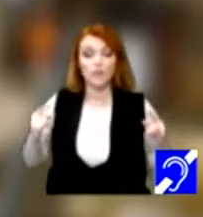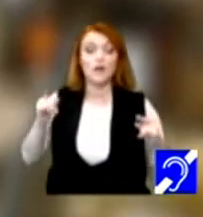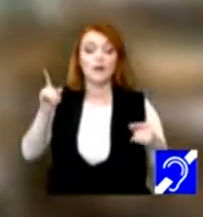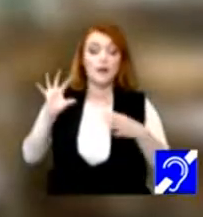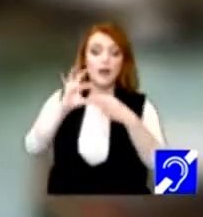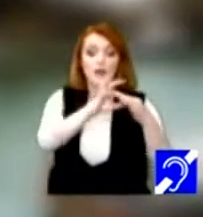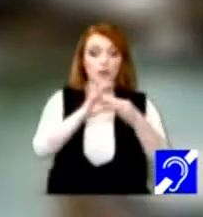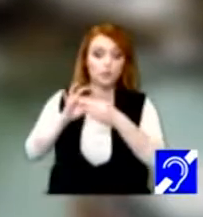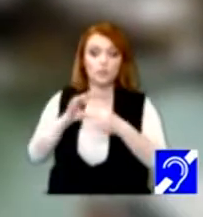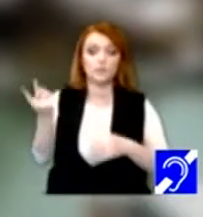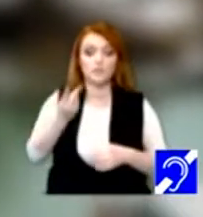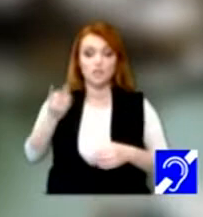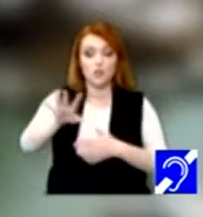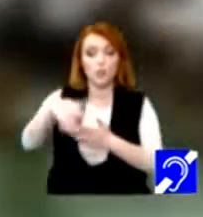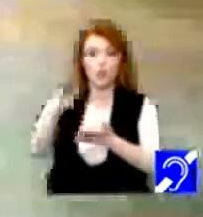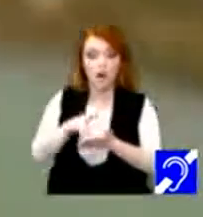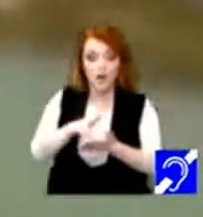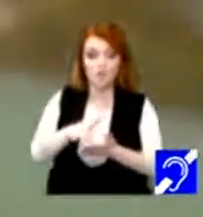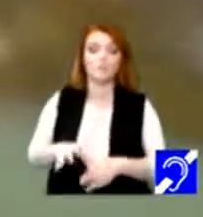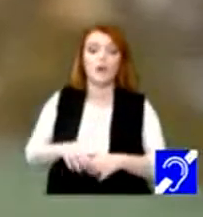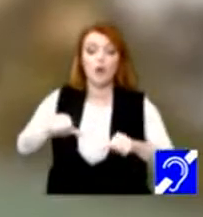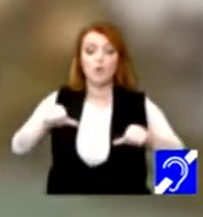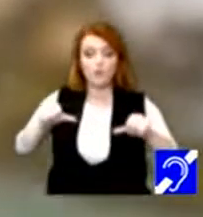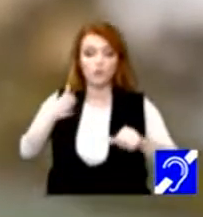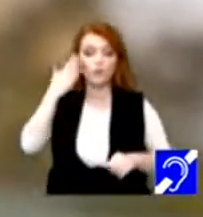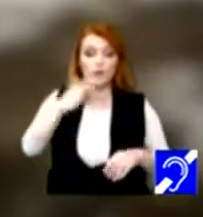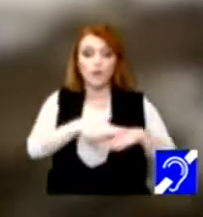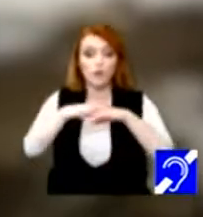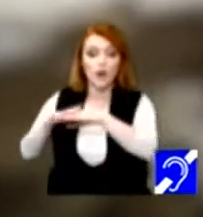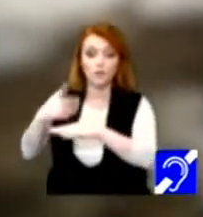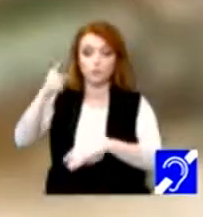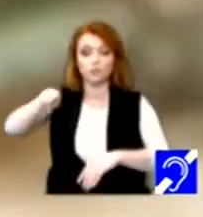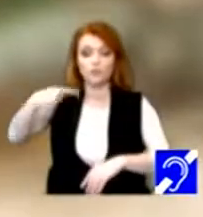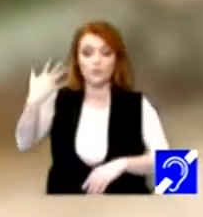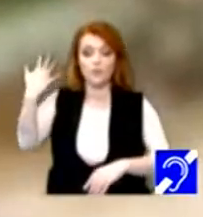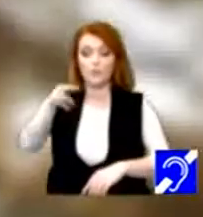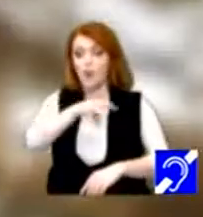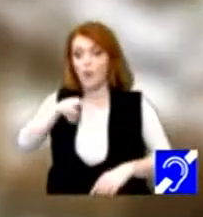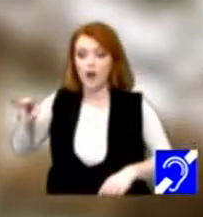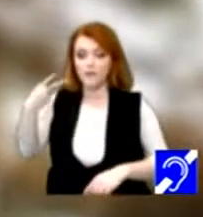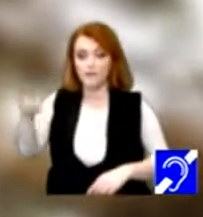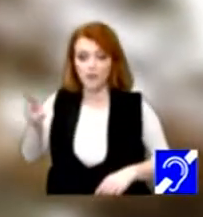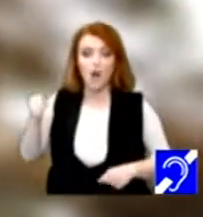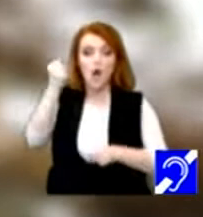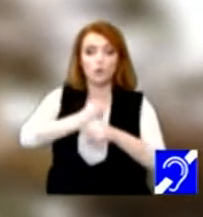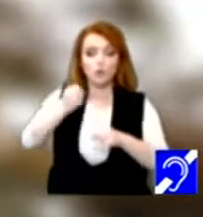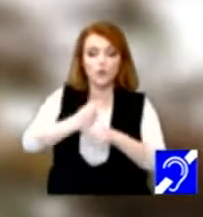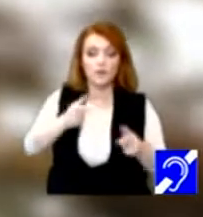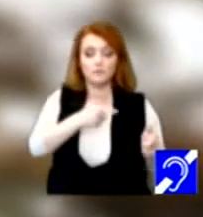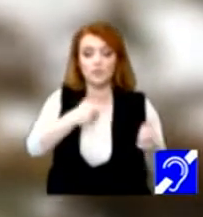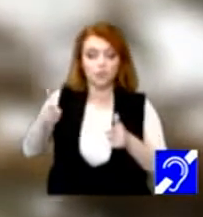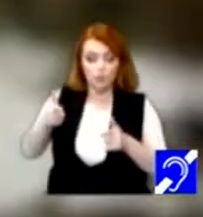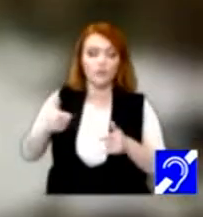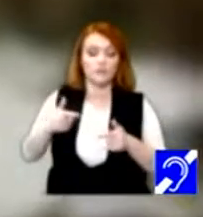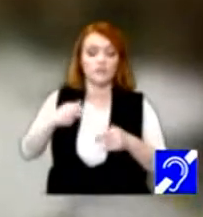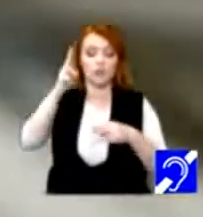între cele două localități. Guvernul României a alocat peste 1,5 milioane de euro, iar lucrările au fost terminate cu